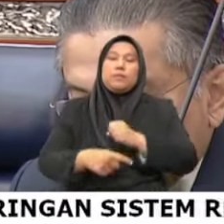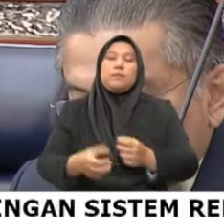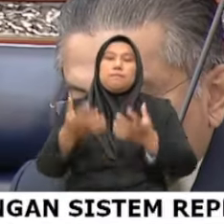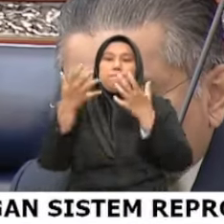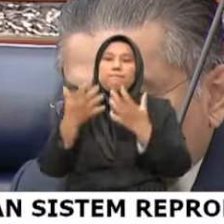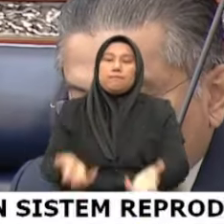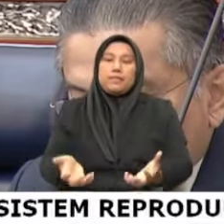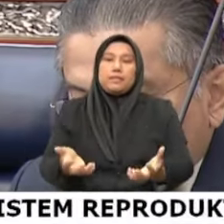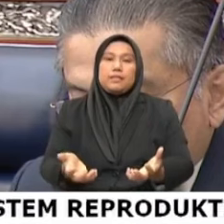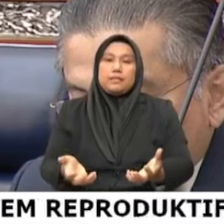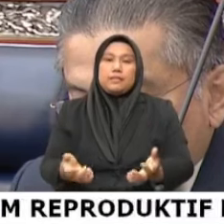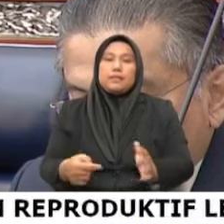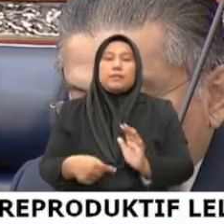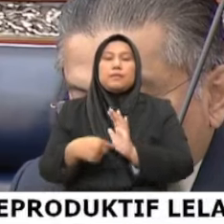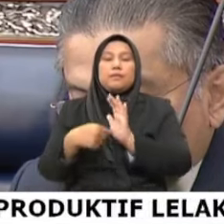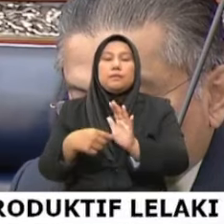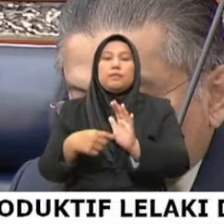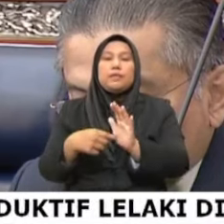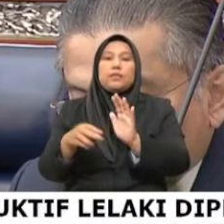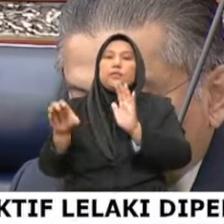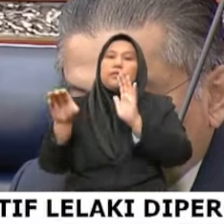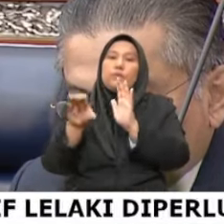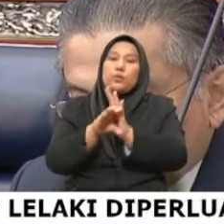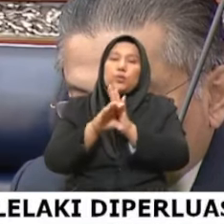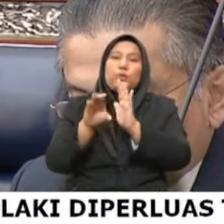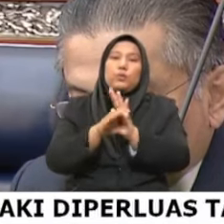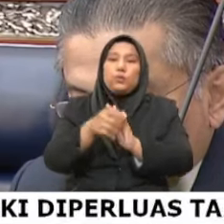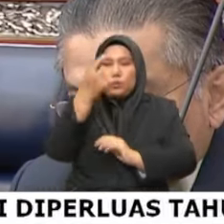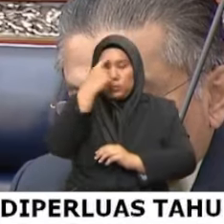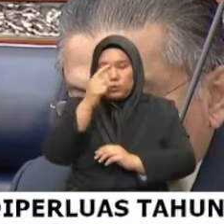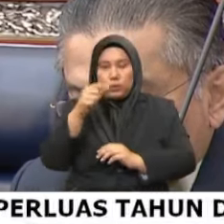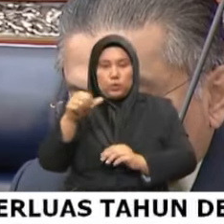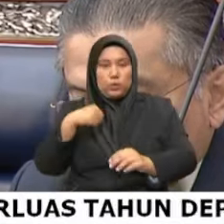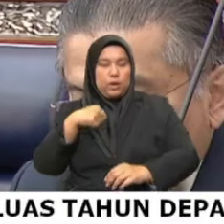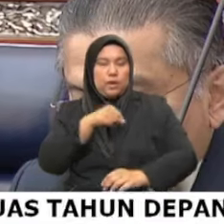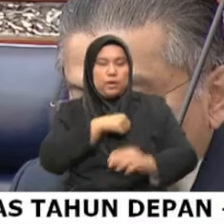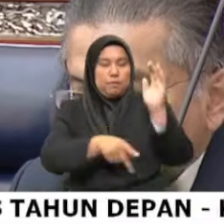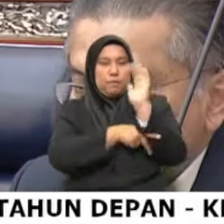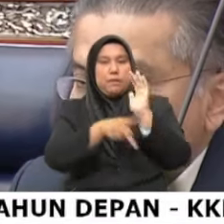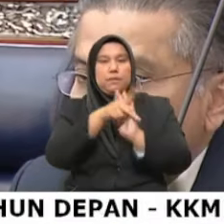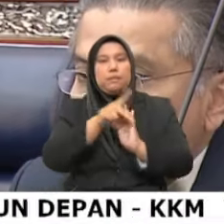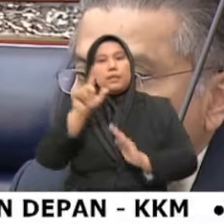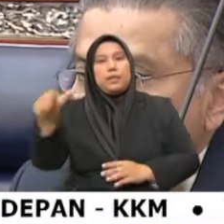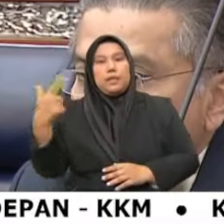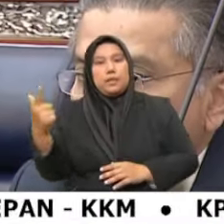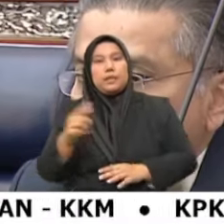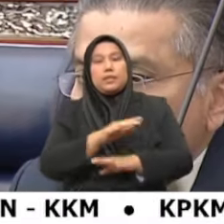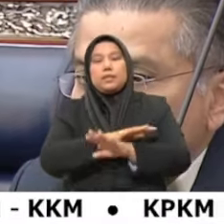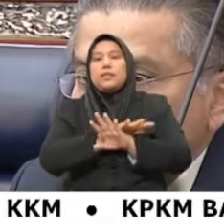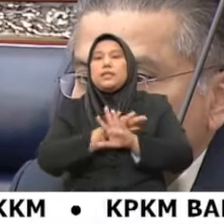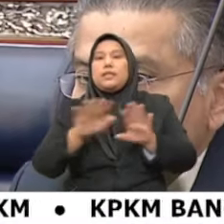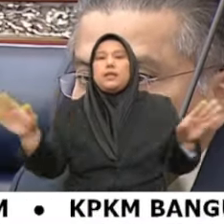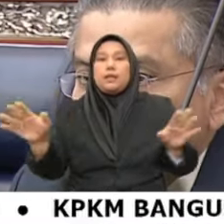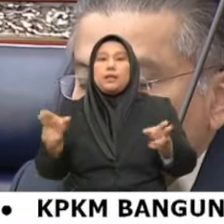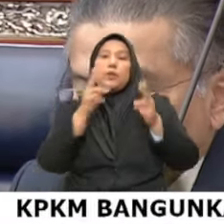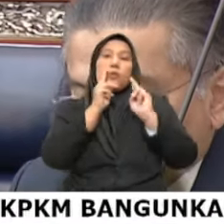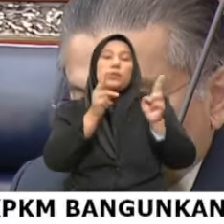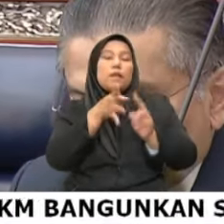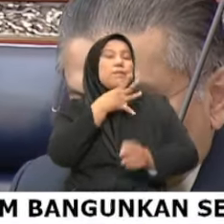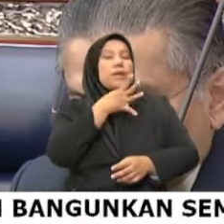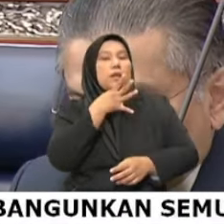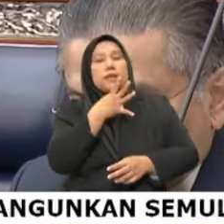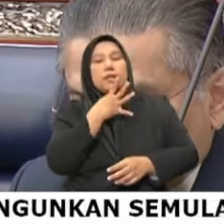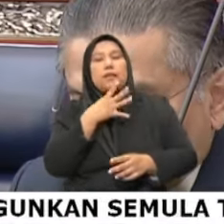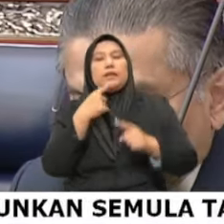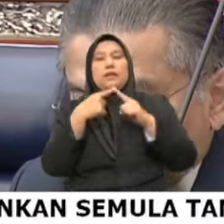memberi teladan kepada ahli parlimen yang lain. Jangan sebarang ucap dalam dewan yang mulia ini. Terima kasih Tan